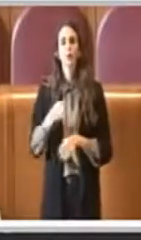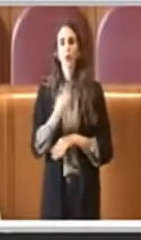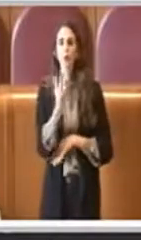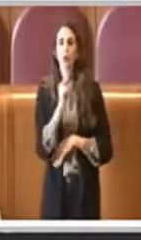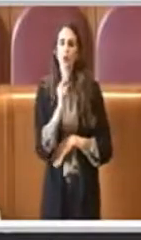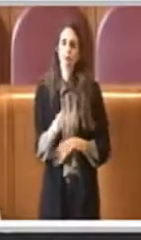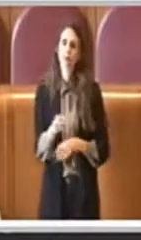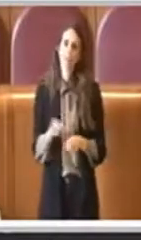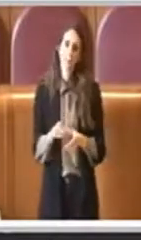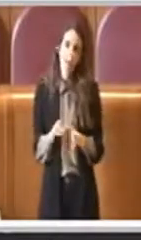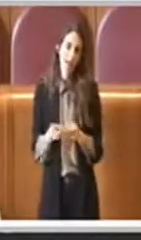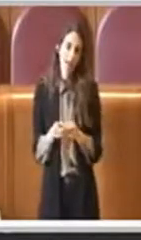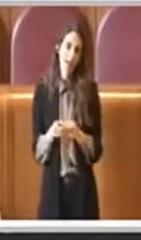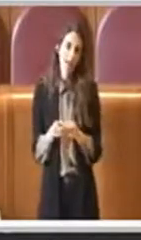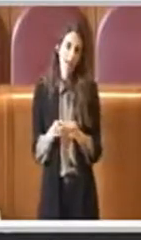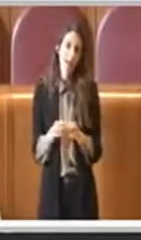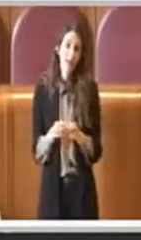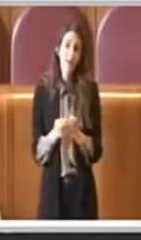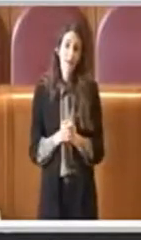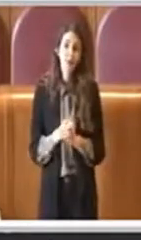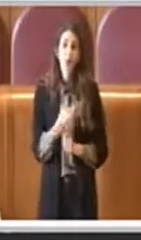rispondere brevemente al